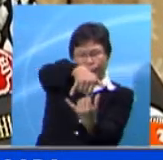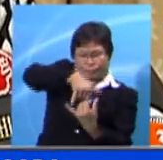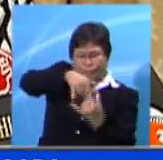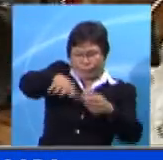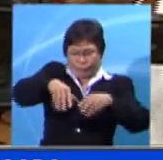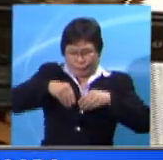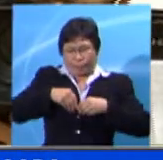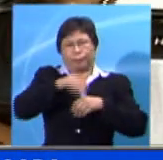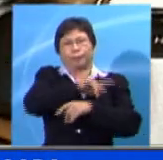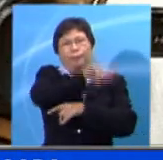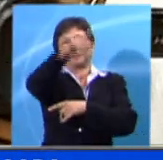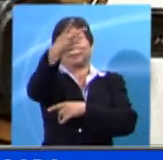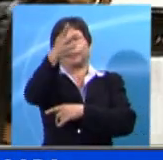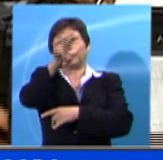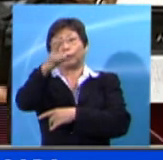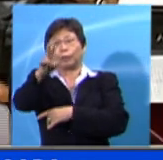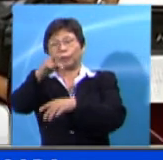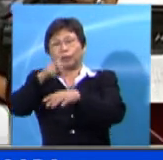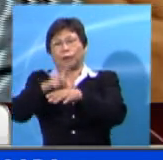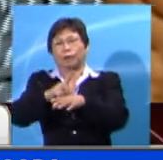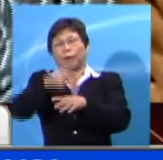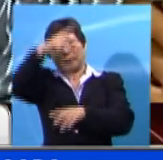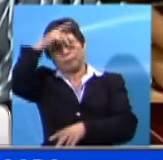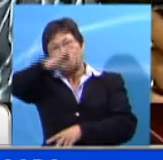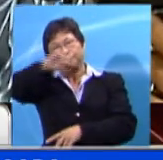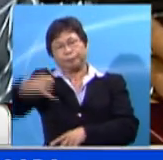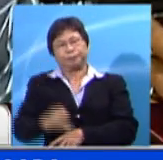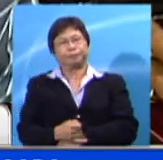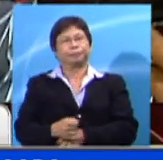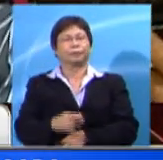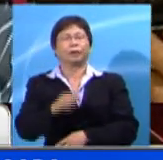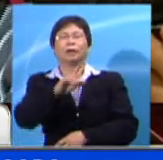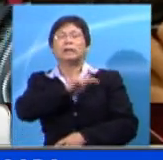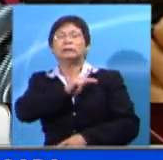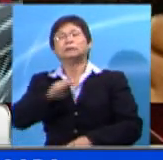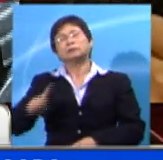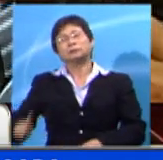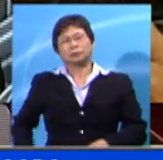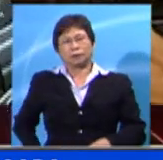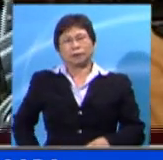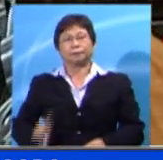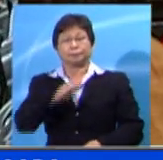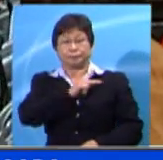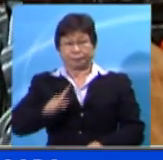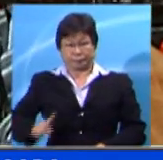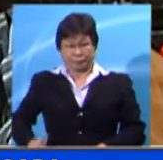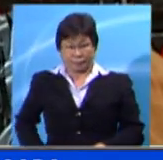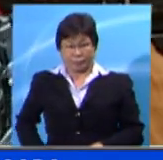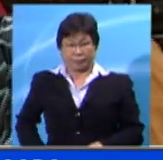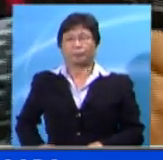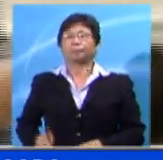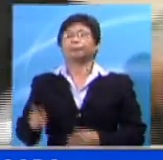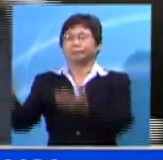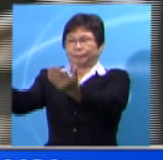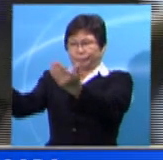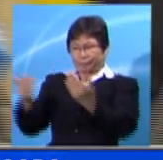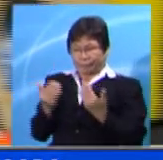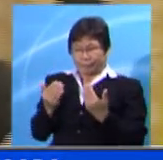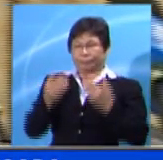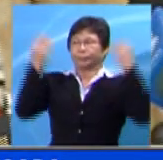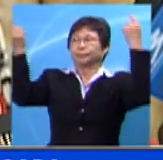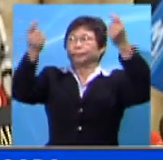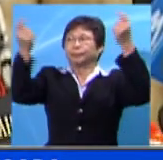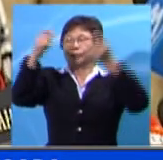tragedi MH17 di Putrajaya seri Paduka Baginda yang di-pertuan agong tuanku Abdul Halim akan berangkat ke Majlis